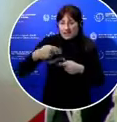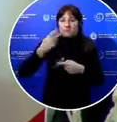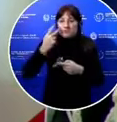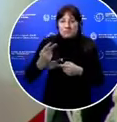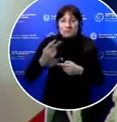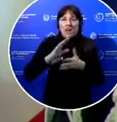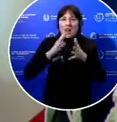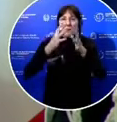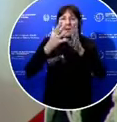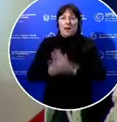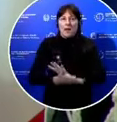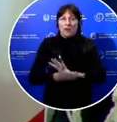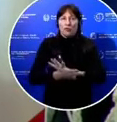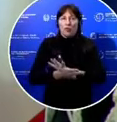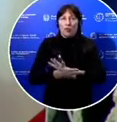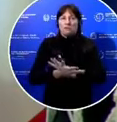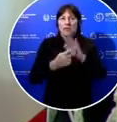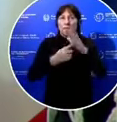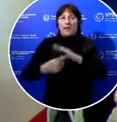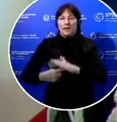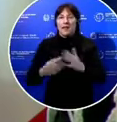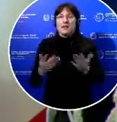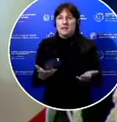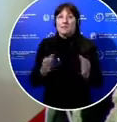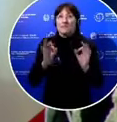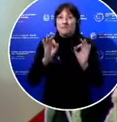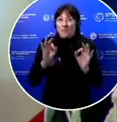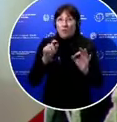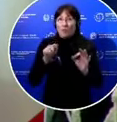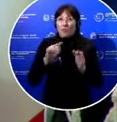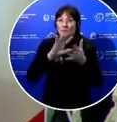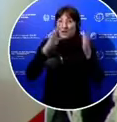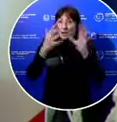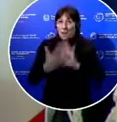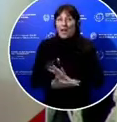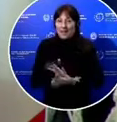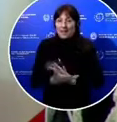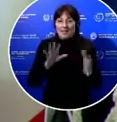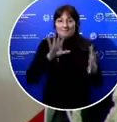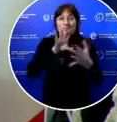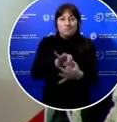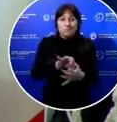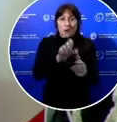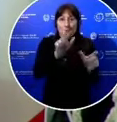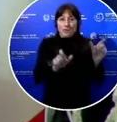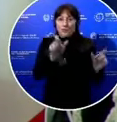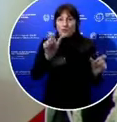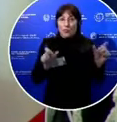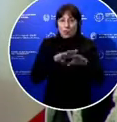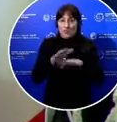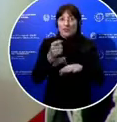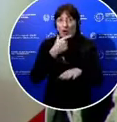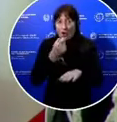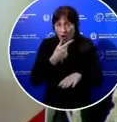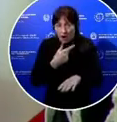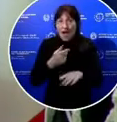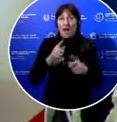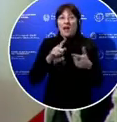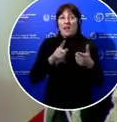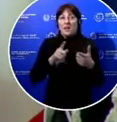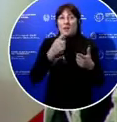nel mondo delle dipendenze. Ed è proprio rispetto ai cambiamenti legati alle persone che usano droghe, ai loro partner